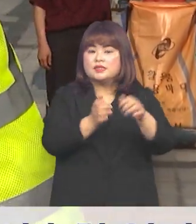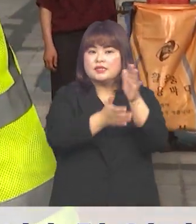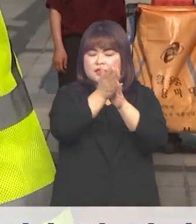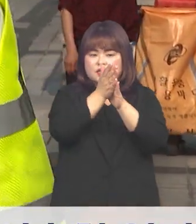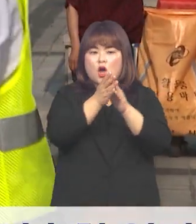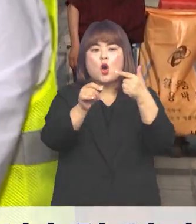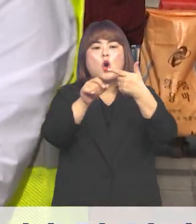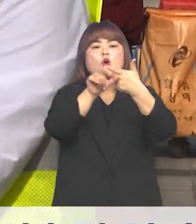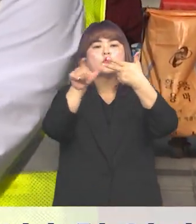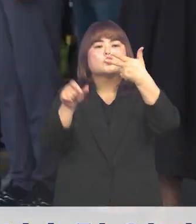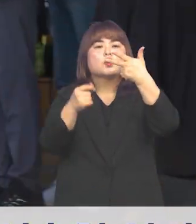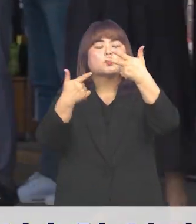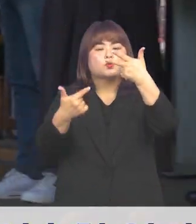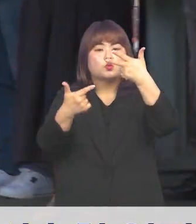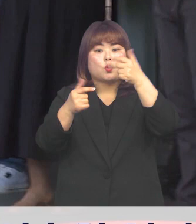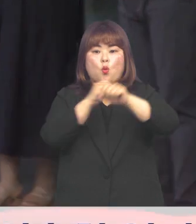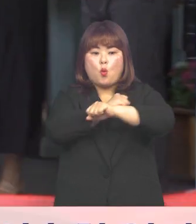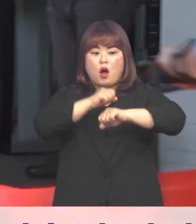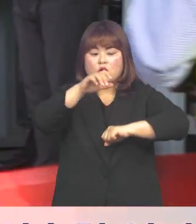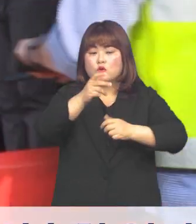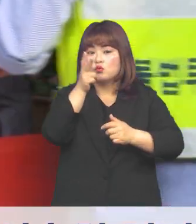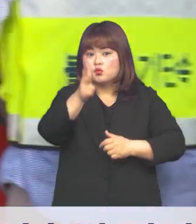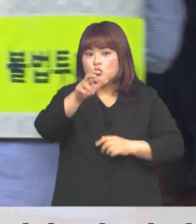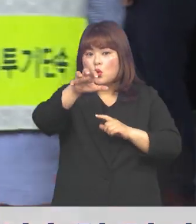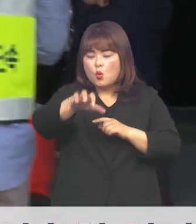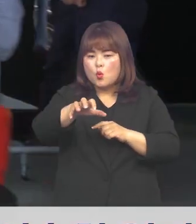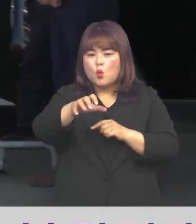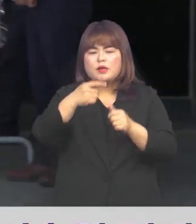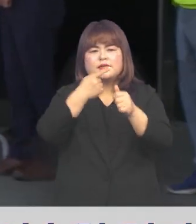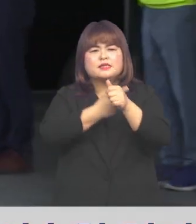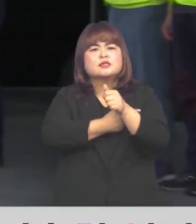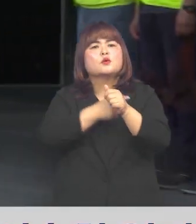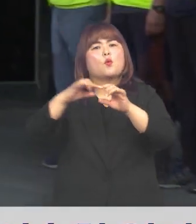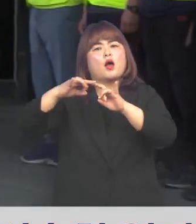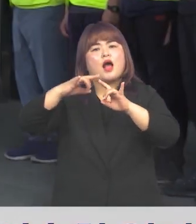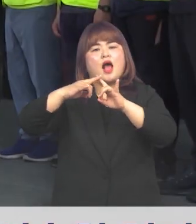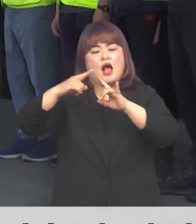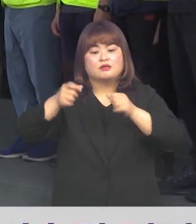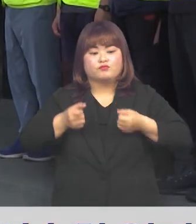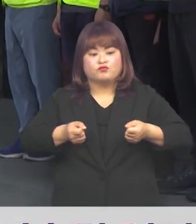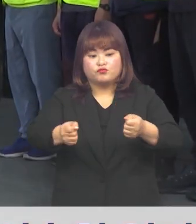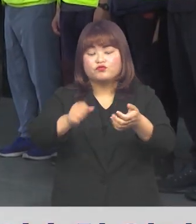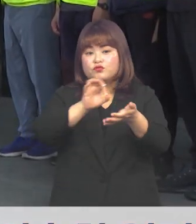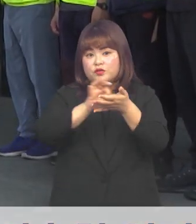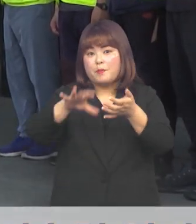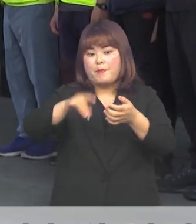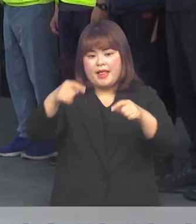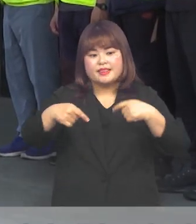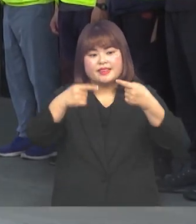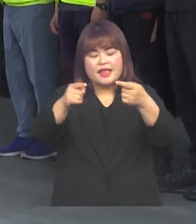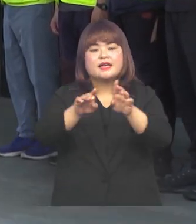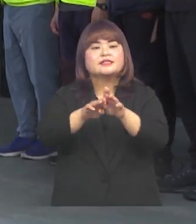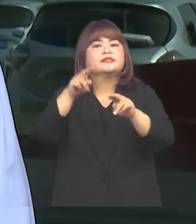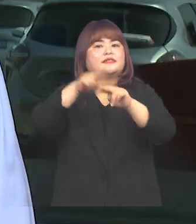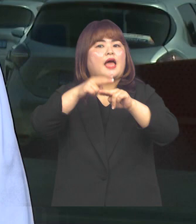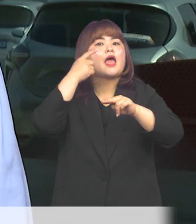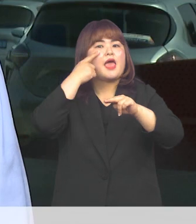용인특례시는 6일 기흥구청 광장주차장에서 친환경 전기 수레를 시범 도입하며 시승식을